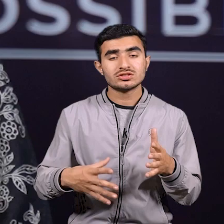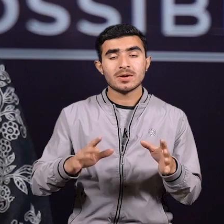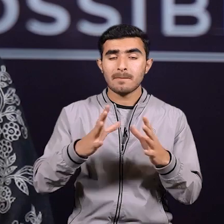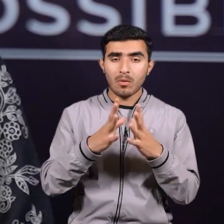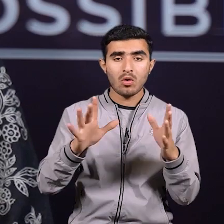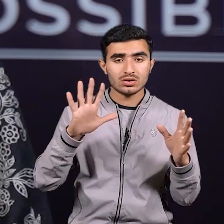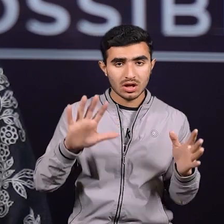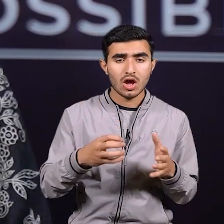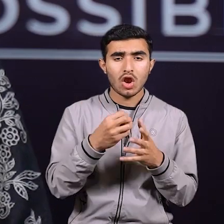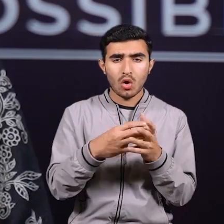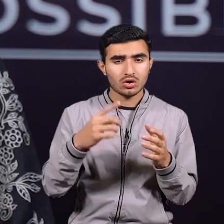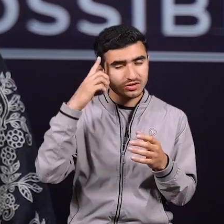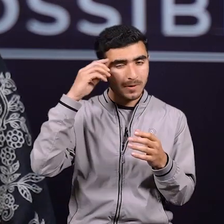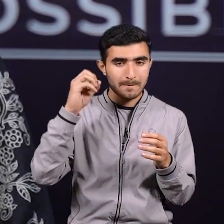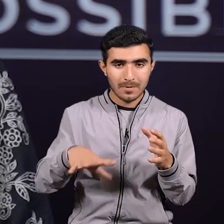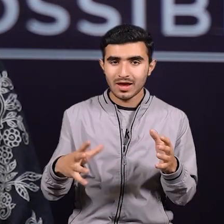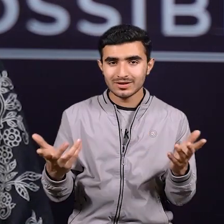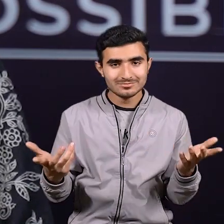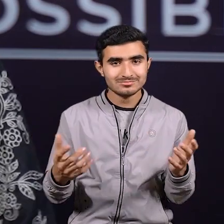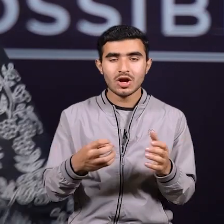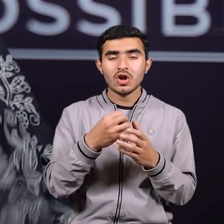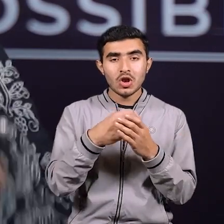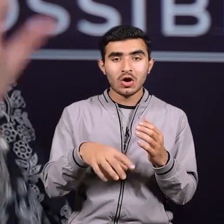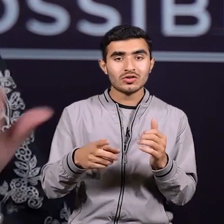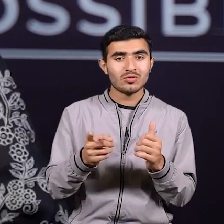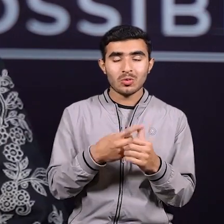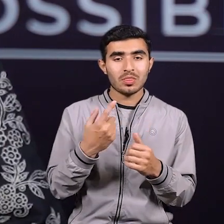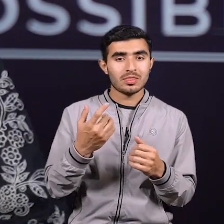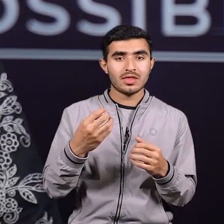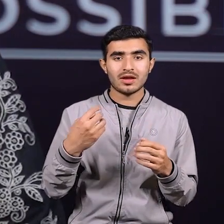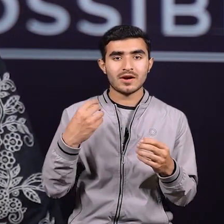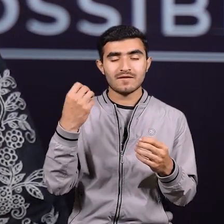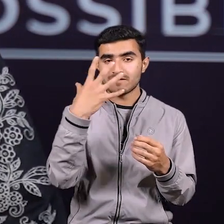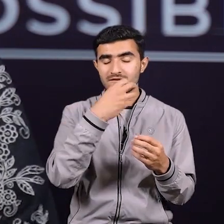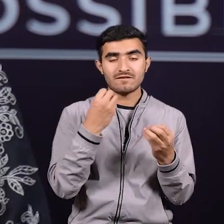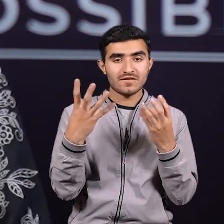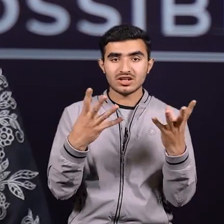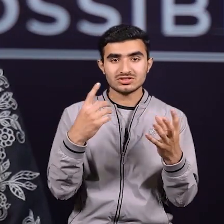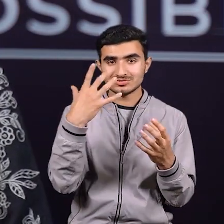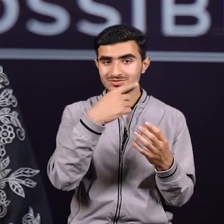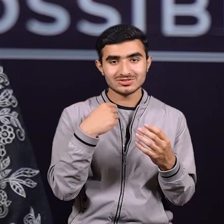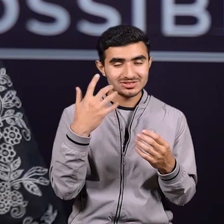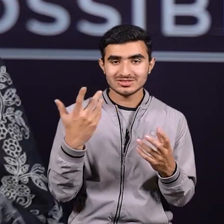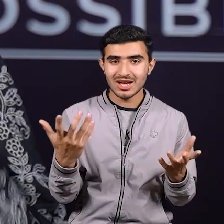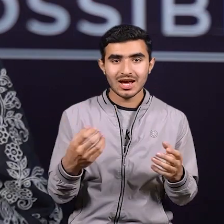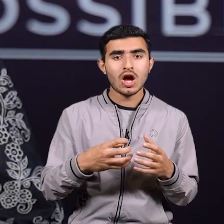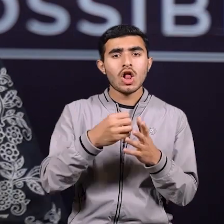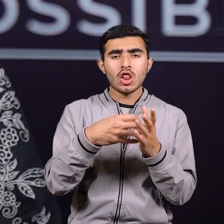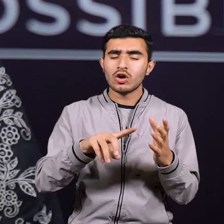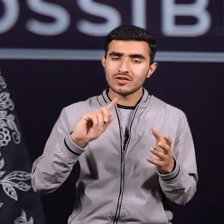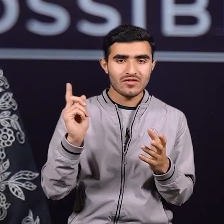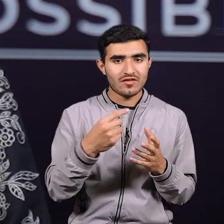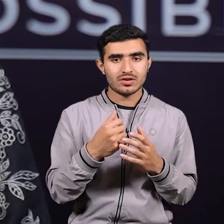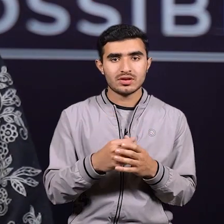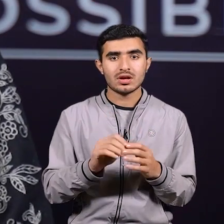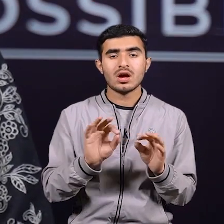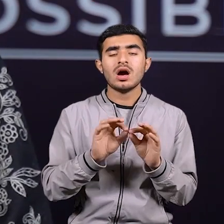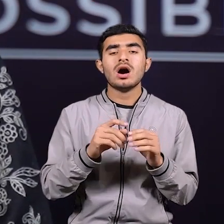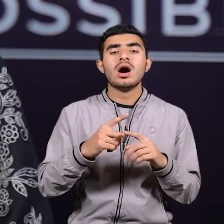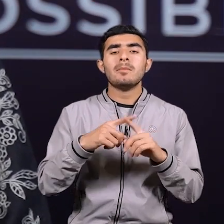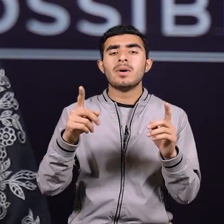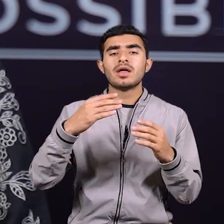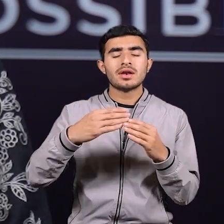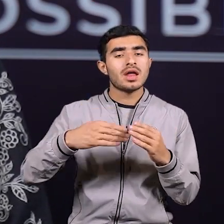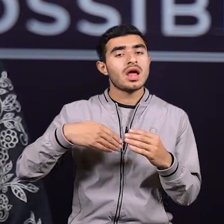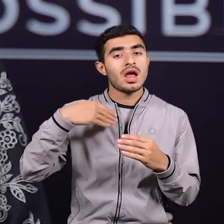loss of everything होएगा actually, loss of hair, loss of freshness of your skin,